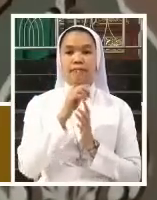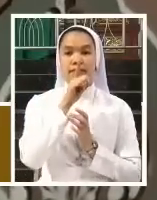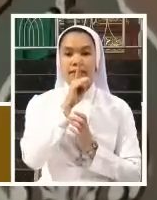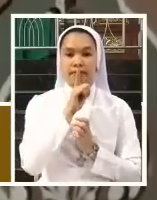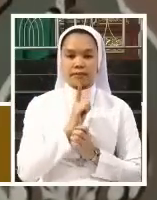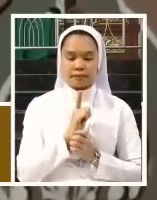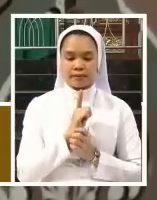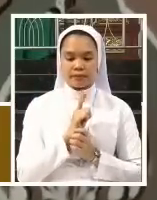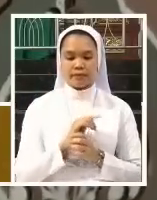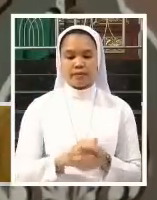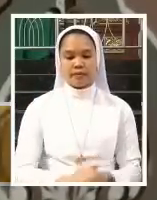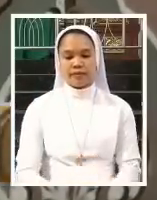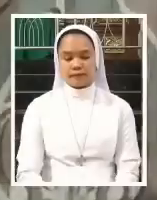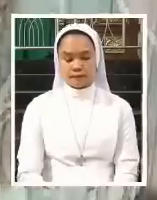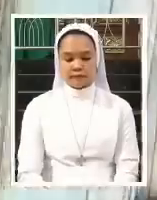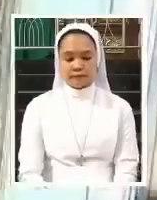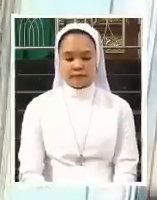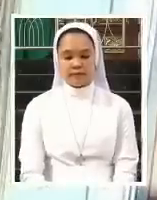Masilensyo kita mga tugang.